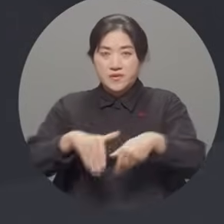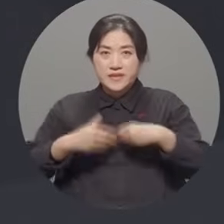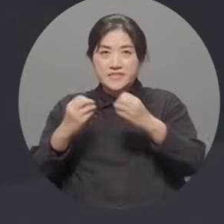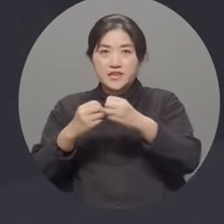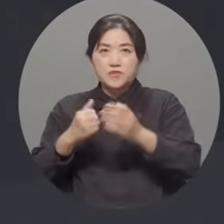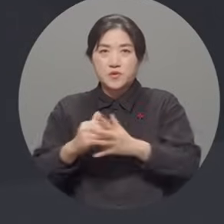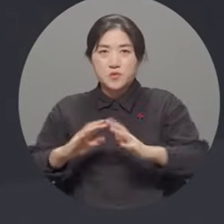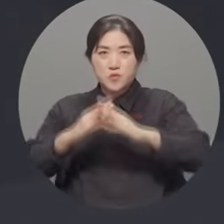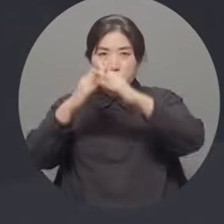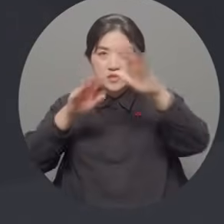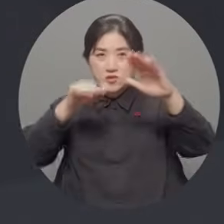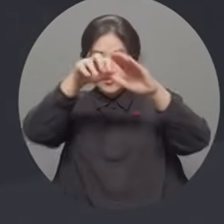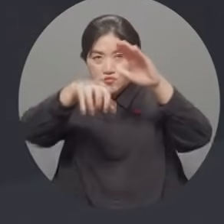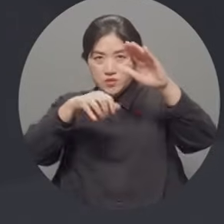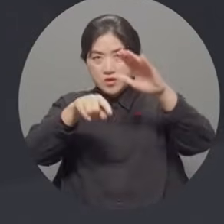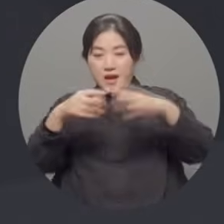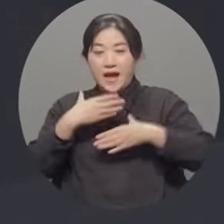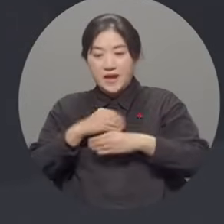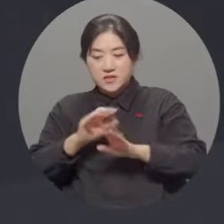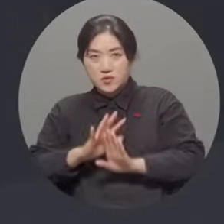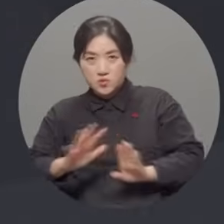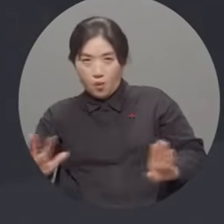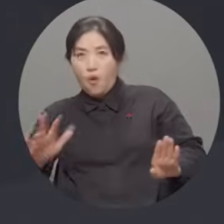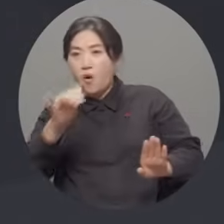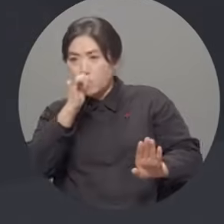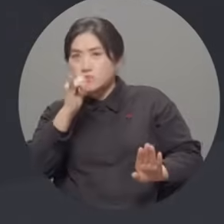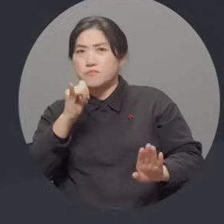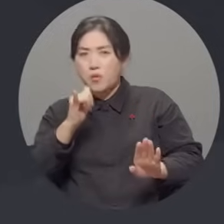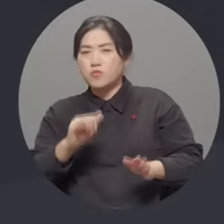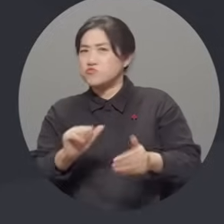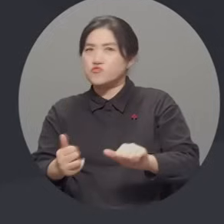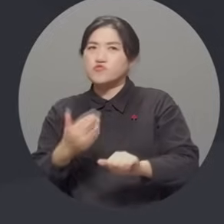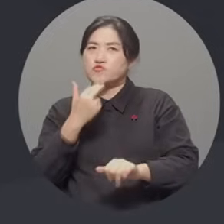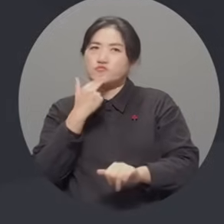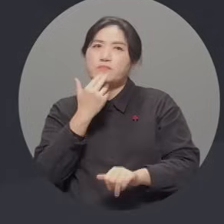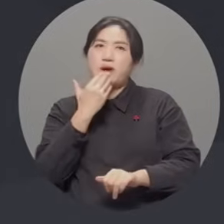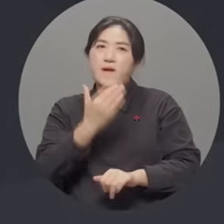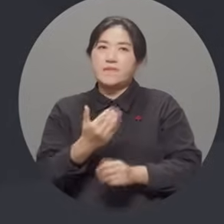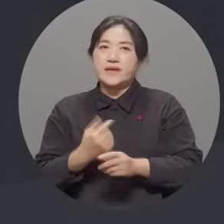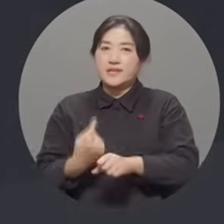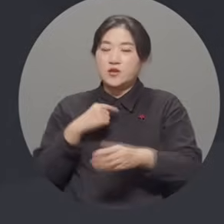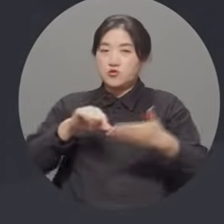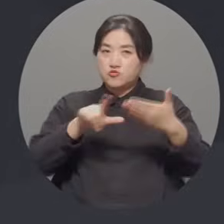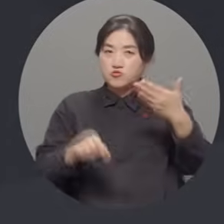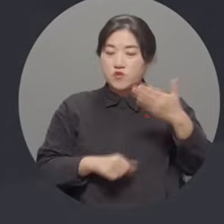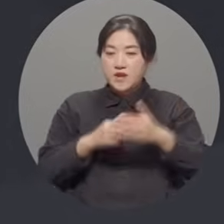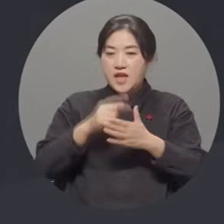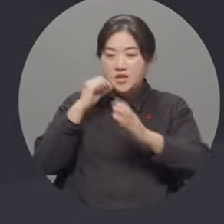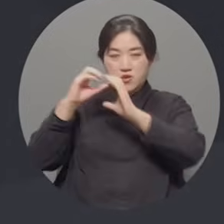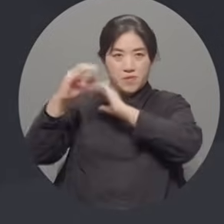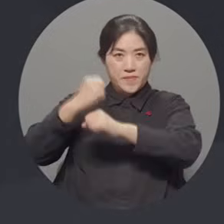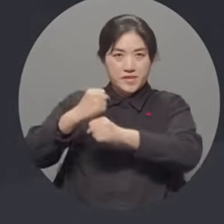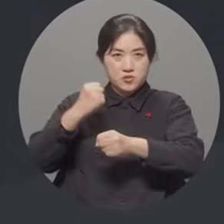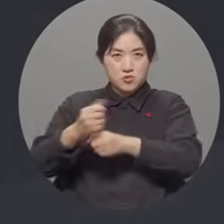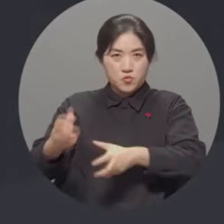공사 현장 굴착기 옆에 안전시설만 있었다면, 작년 9월 대구의 철강제품 공장에